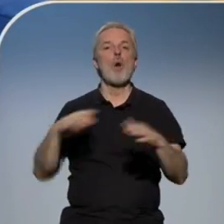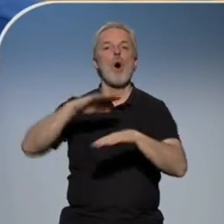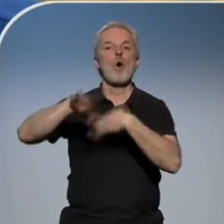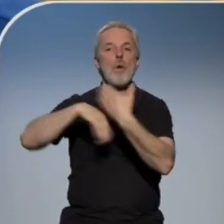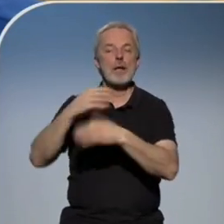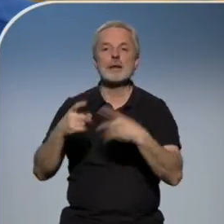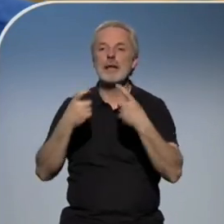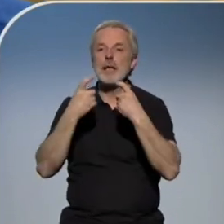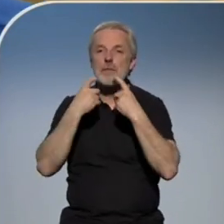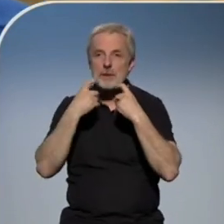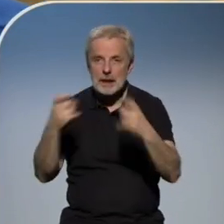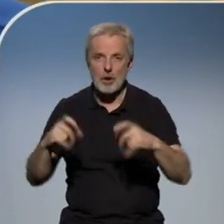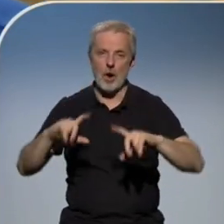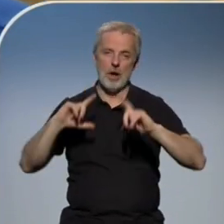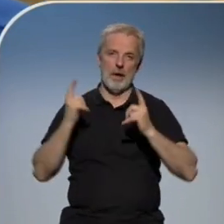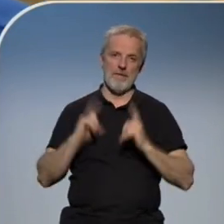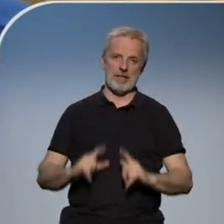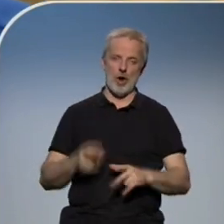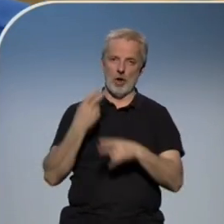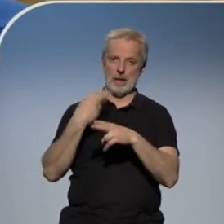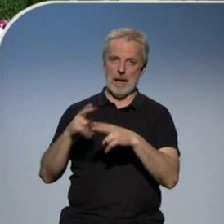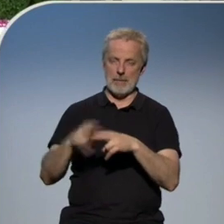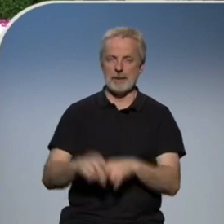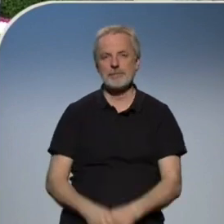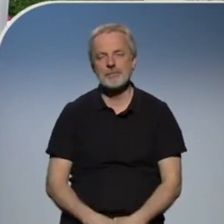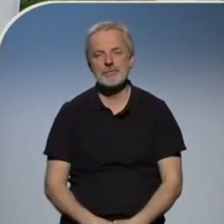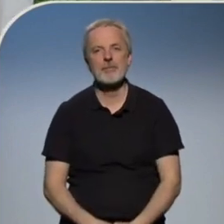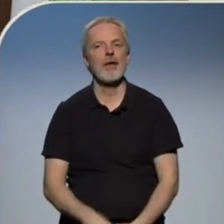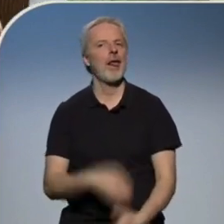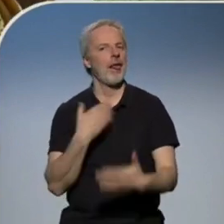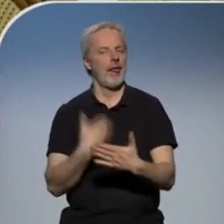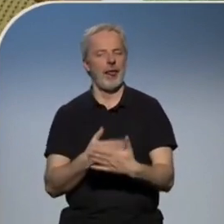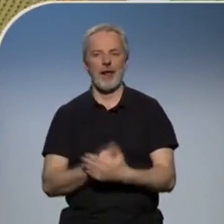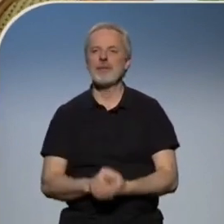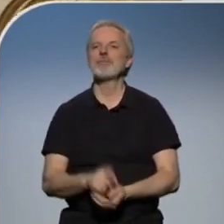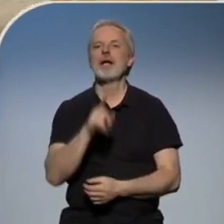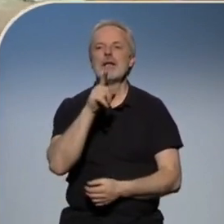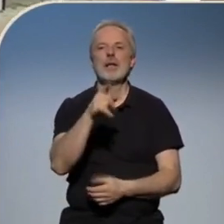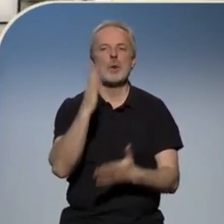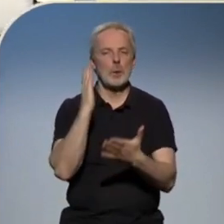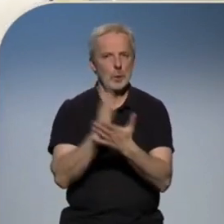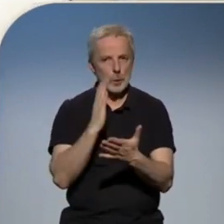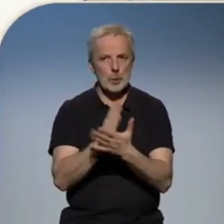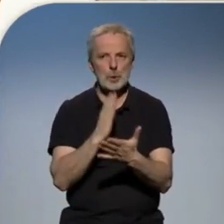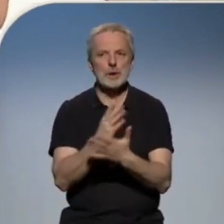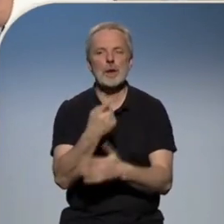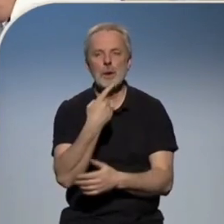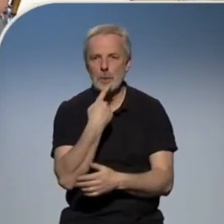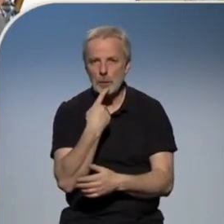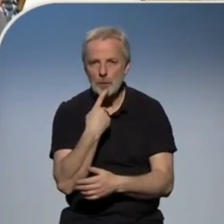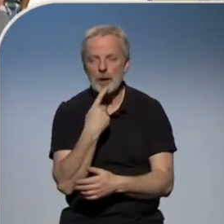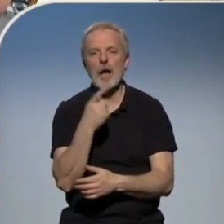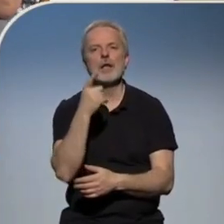jak s tím pracovat. Mm-hmm. Ty už si to otevřela vlastně tu otázku, my se tomu věnujeme i docela často sama doma, ale kdybychom měli zopakovat, připomenout,